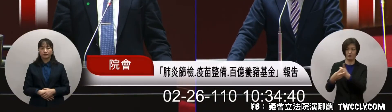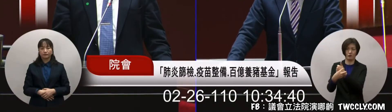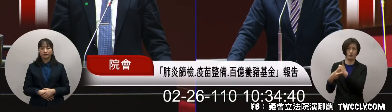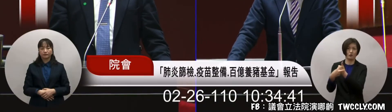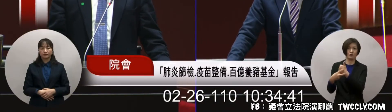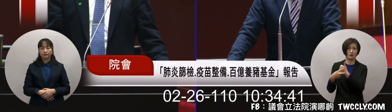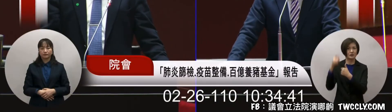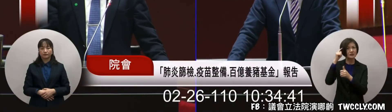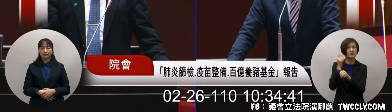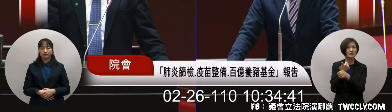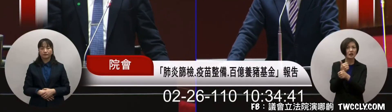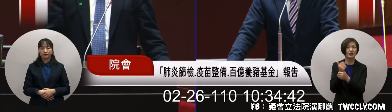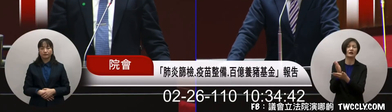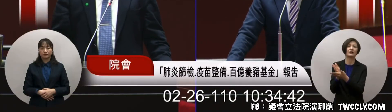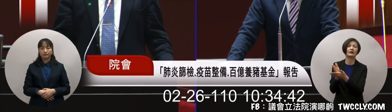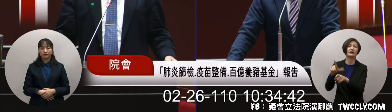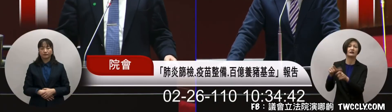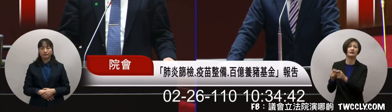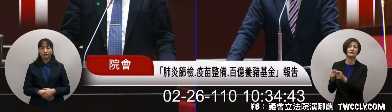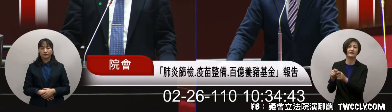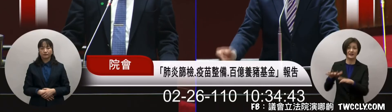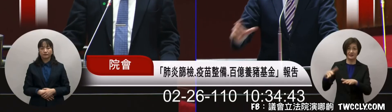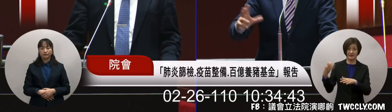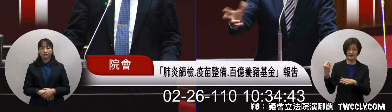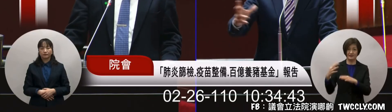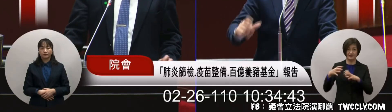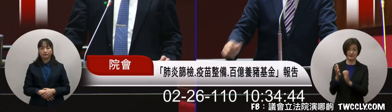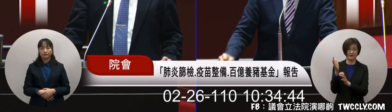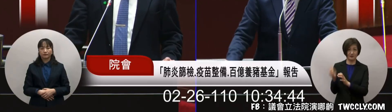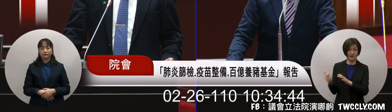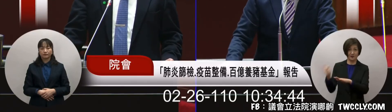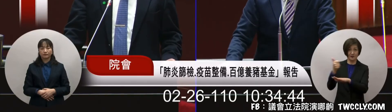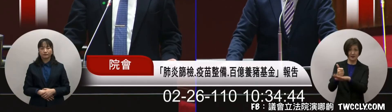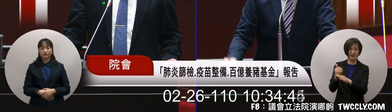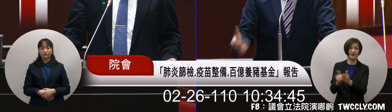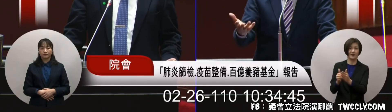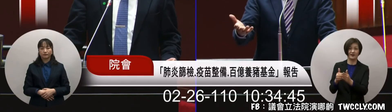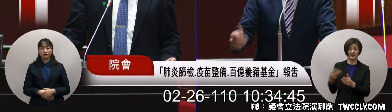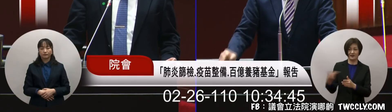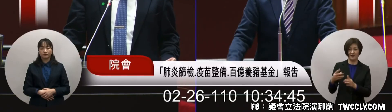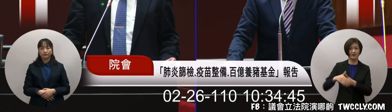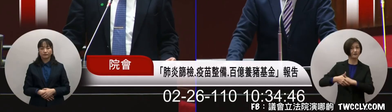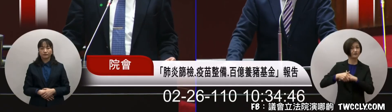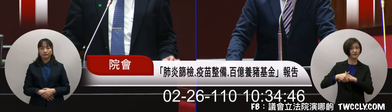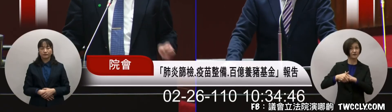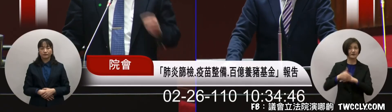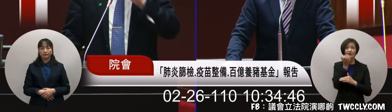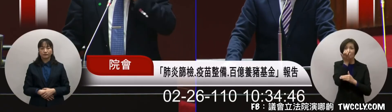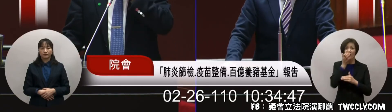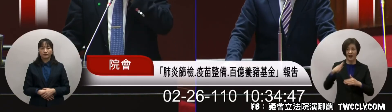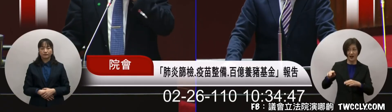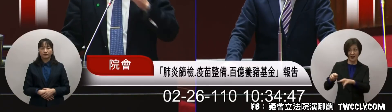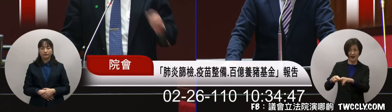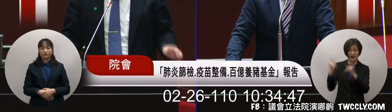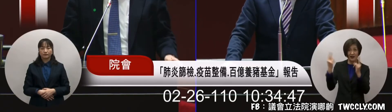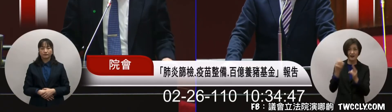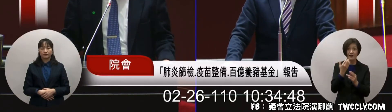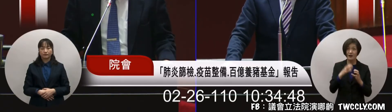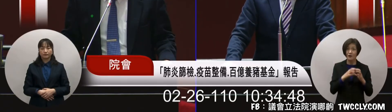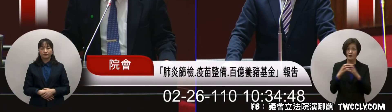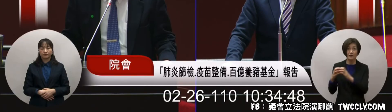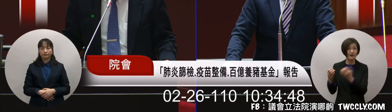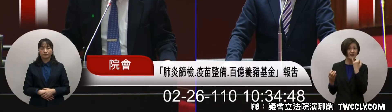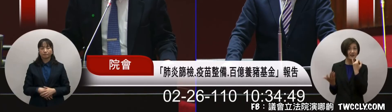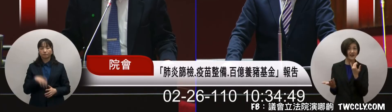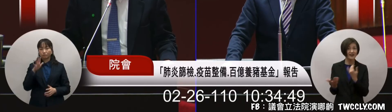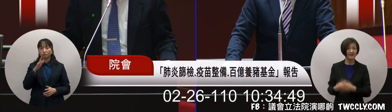暂停了那现在新总统也选出来了，那目前两国的状况也都很稳定，有没有可能成为第一个开放旅游泡泡的国家呢？ 非